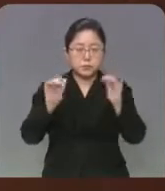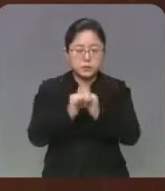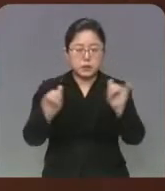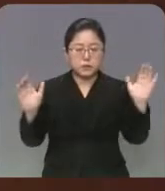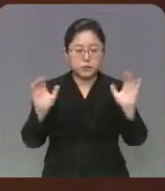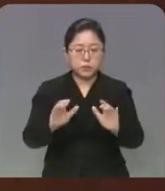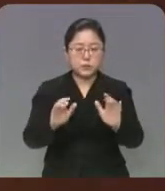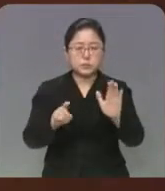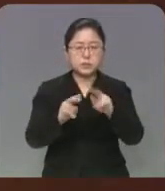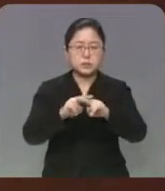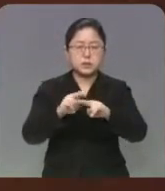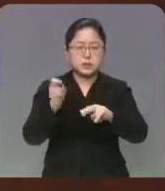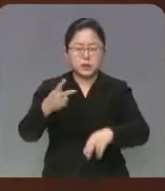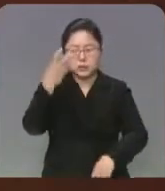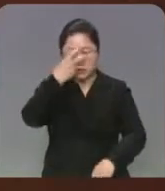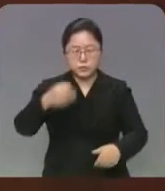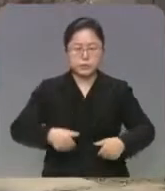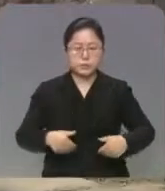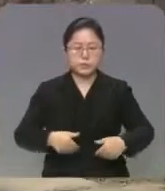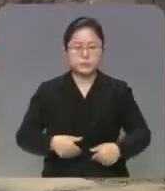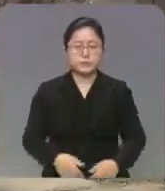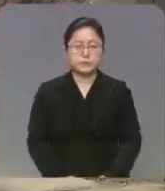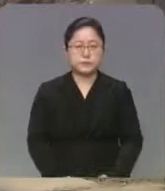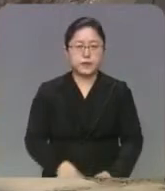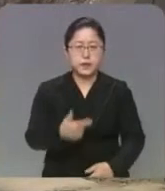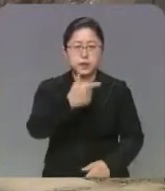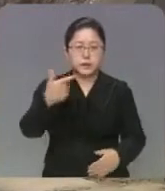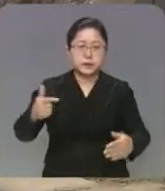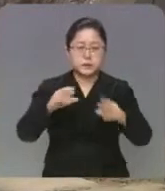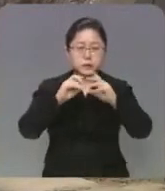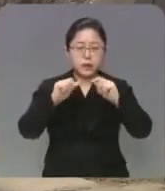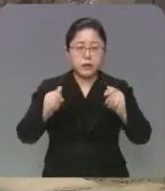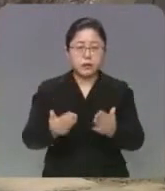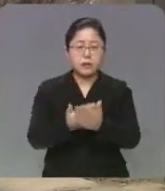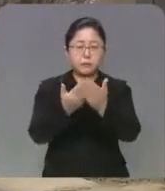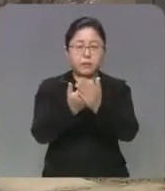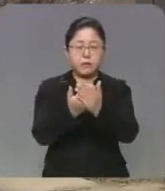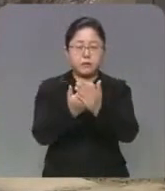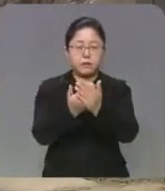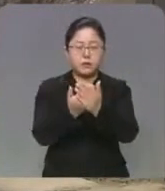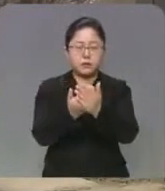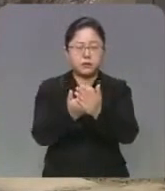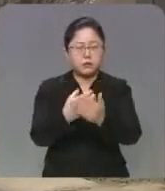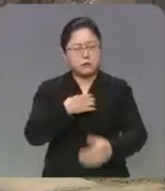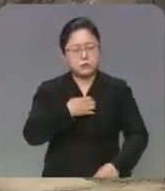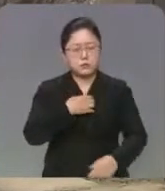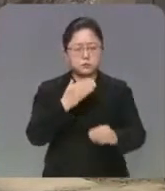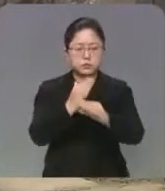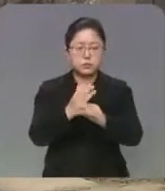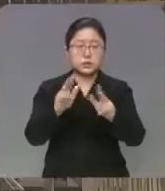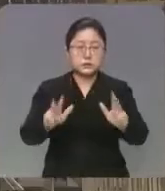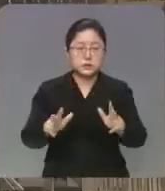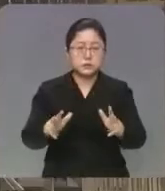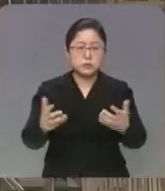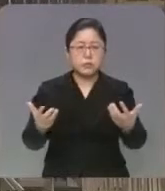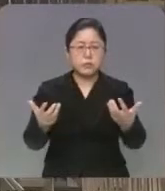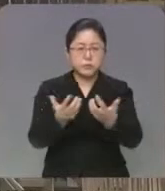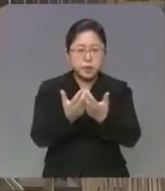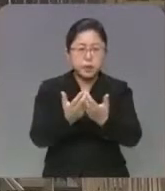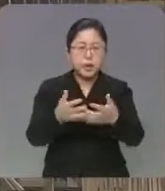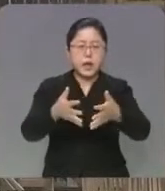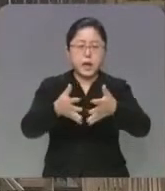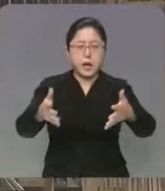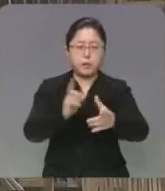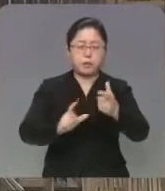공모를 재검토 해야 할 것입니다. 대규모 택지 개발에 대한 우려도 나오고 있습니다. 지금도 포화 상태인